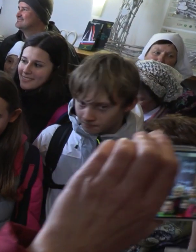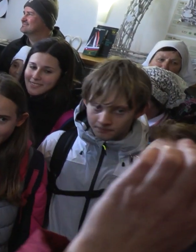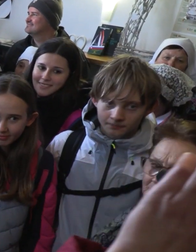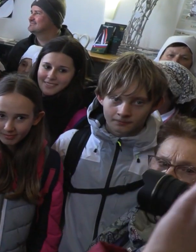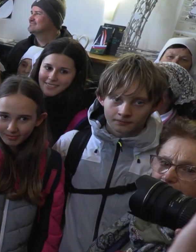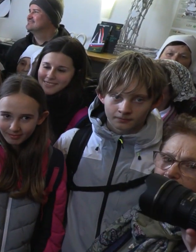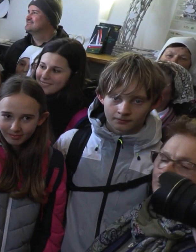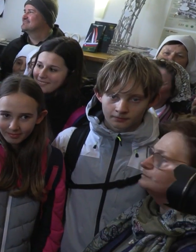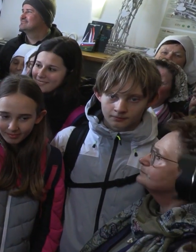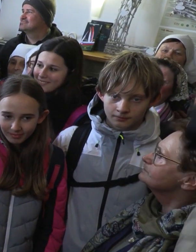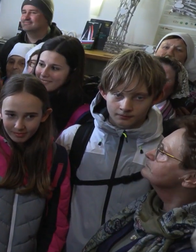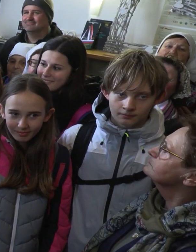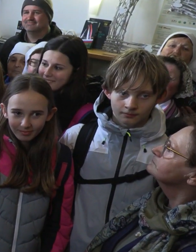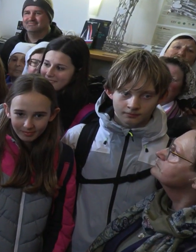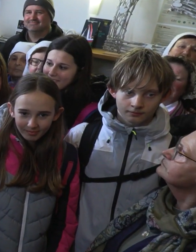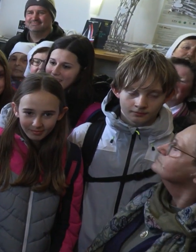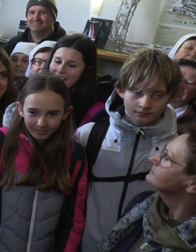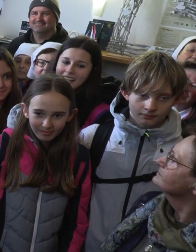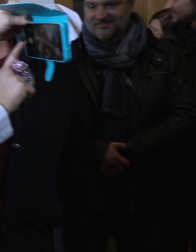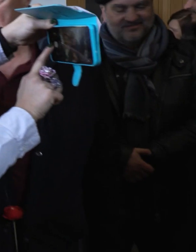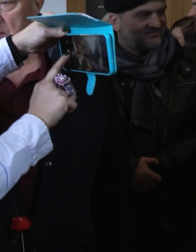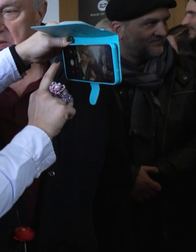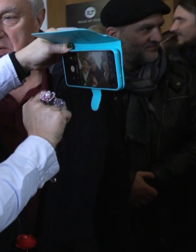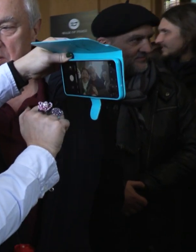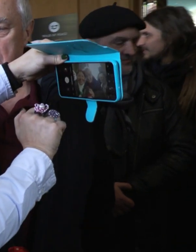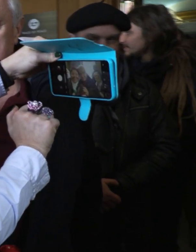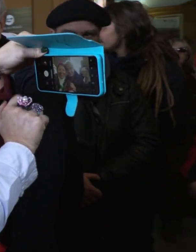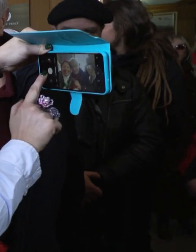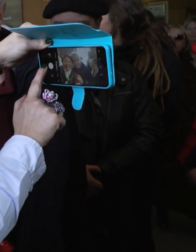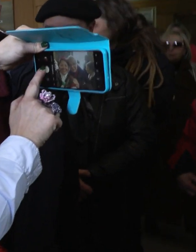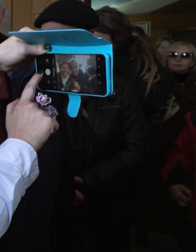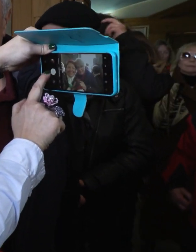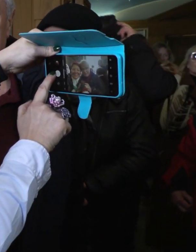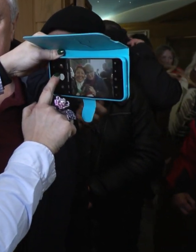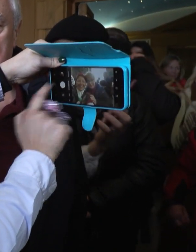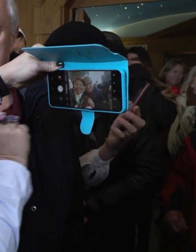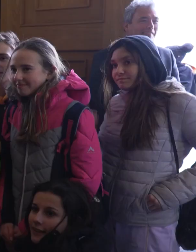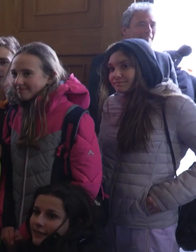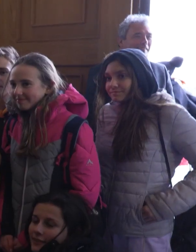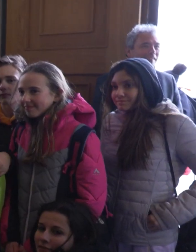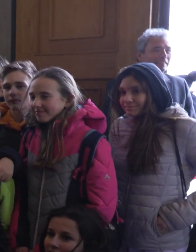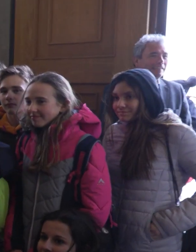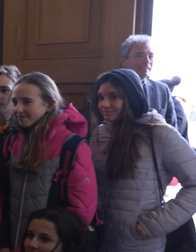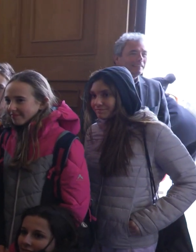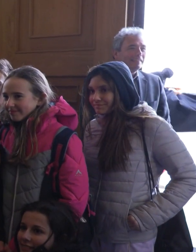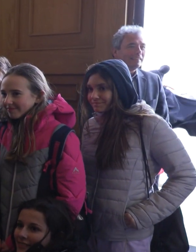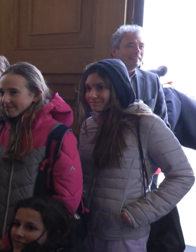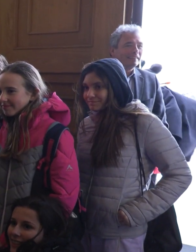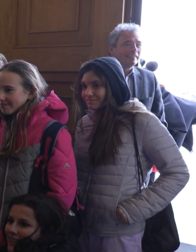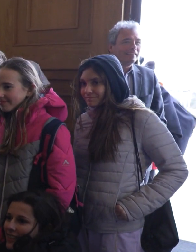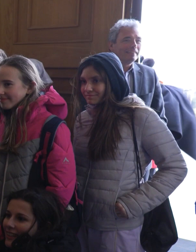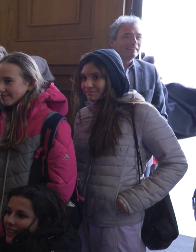Aparatal. Se lahko gremo tudi vam, samo skuštrani. Ne, v redu. Super. A si tega na